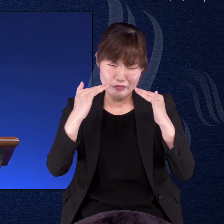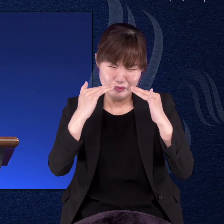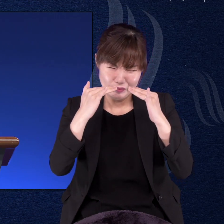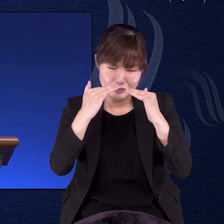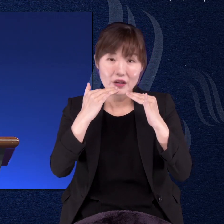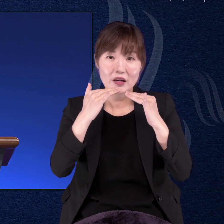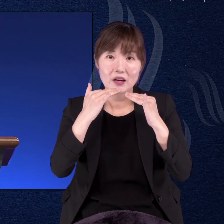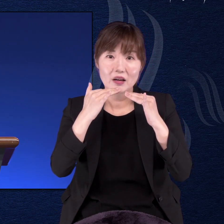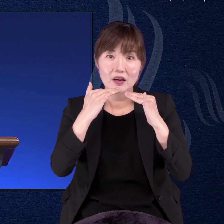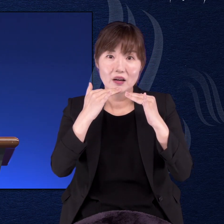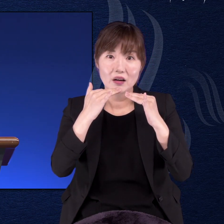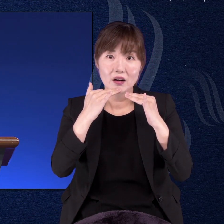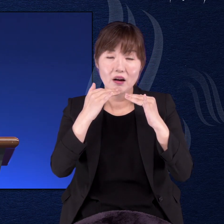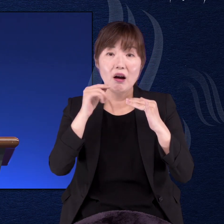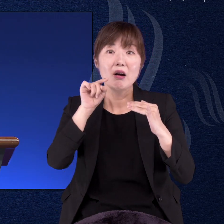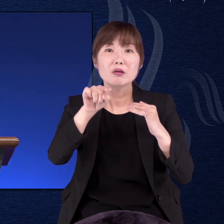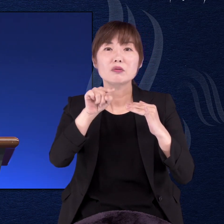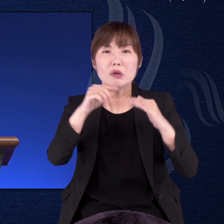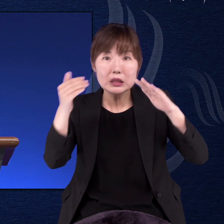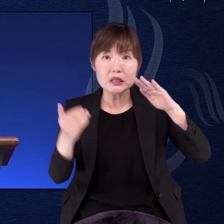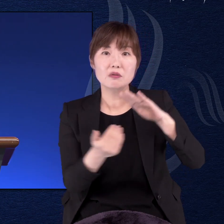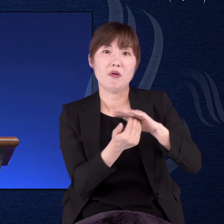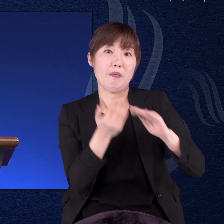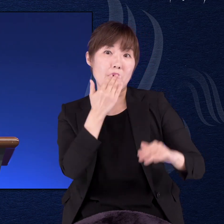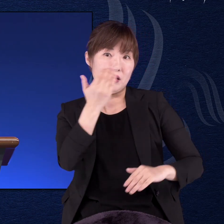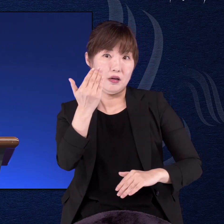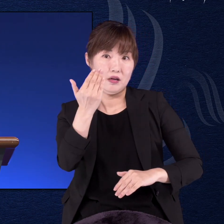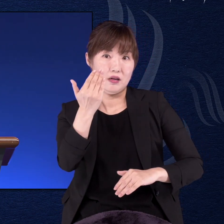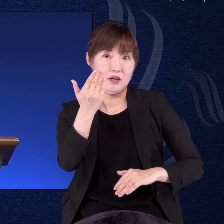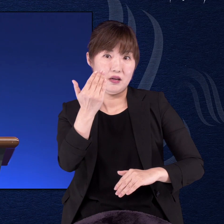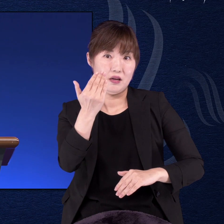있어요. 너무나 끔찍한 일 아닌가요?